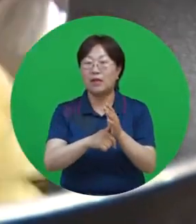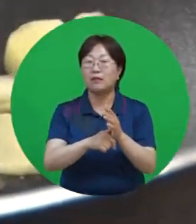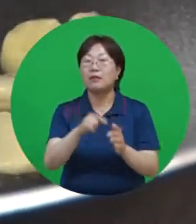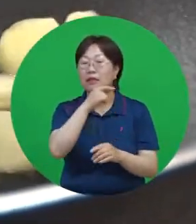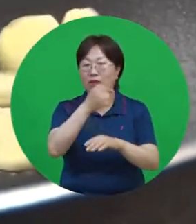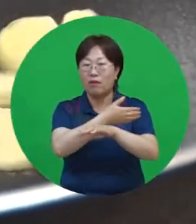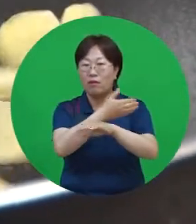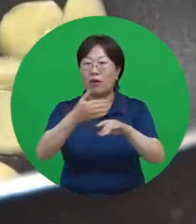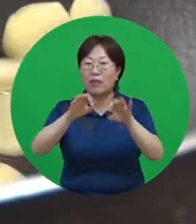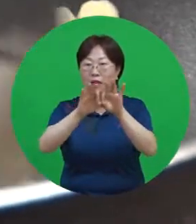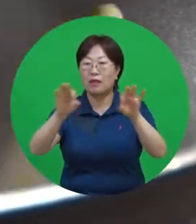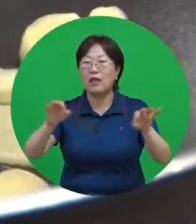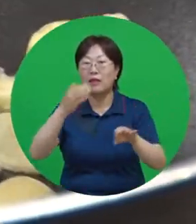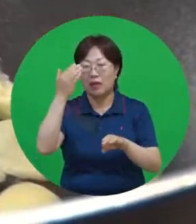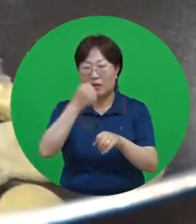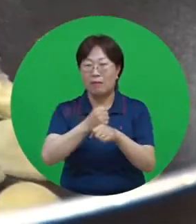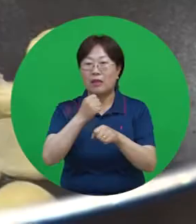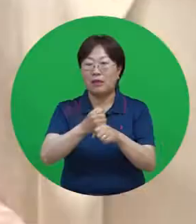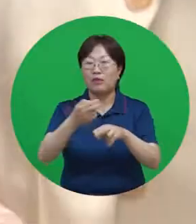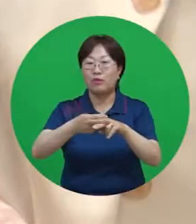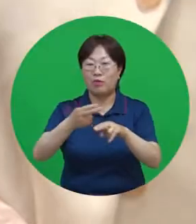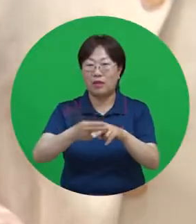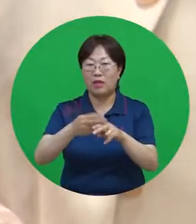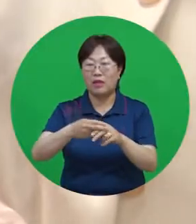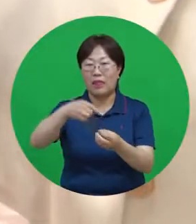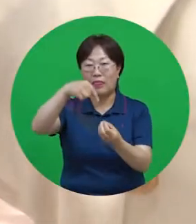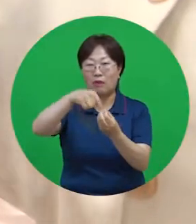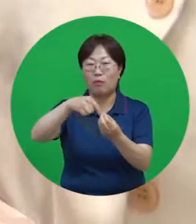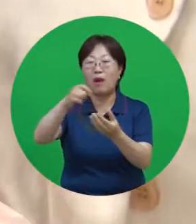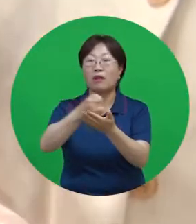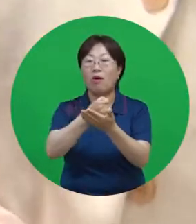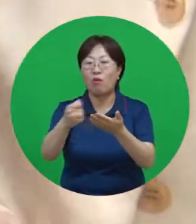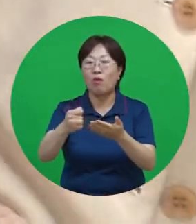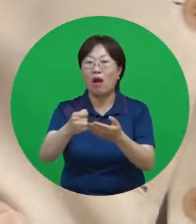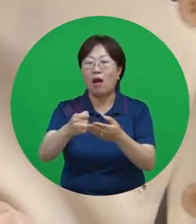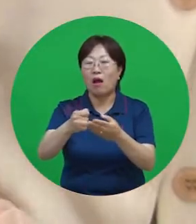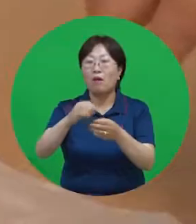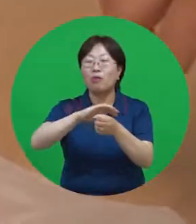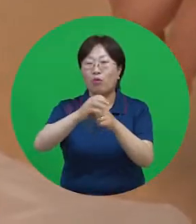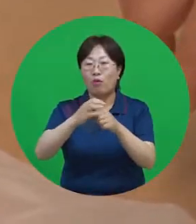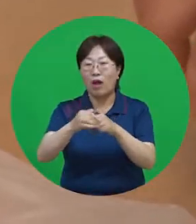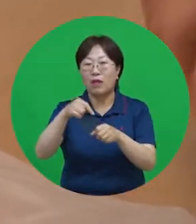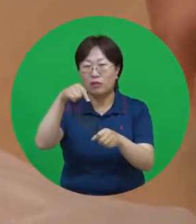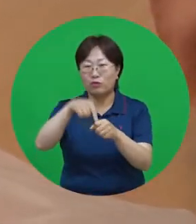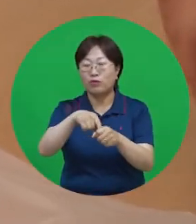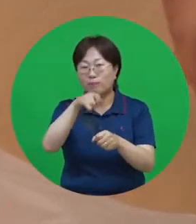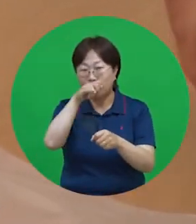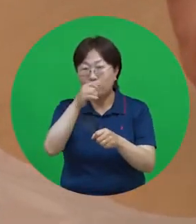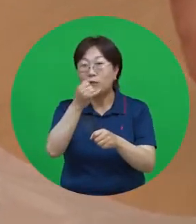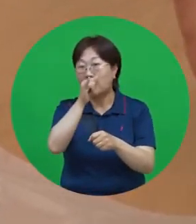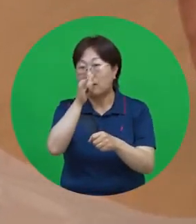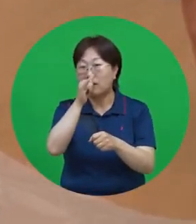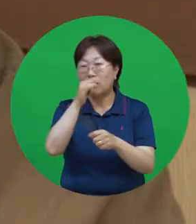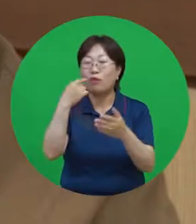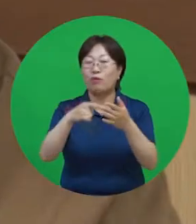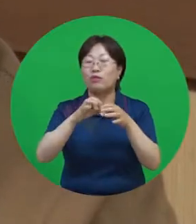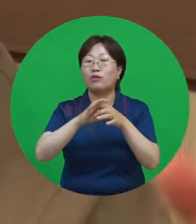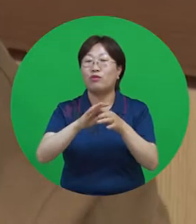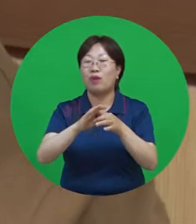이건 시간에는 혈관을 깨끗이 하는 요리와 단호박 경과 브로콜리 볶음 비트 과일 주스 등을 만들었는데요